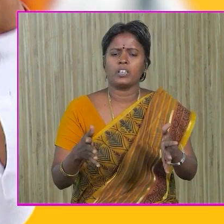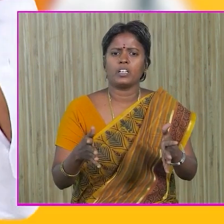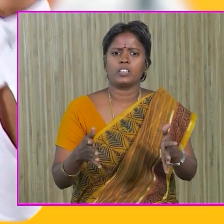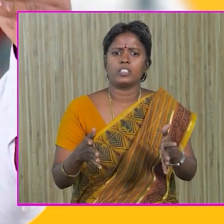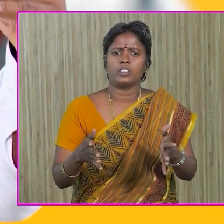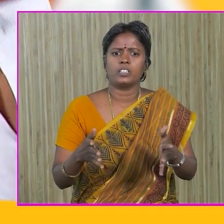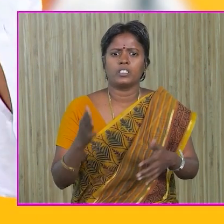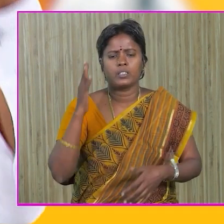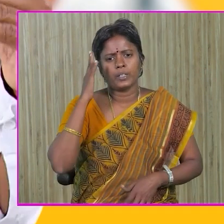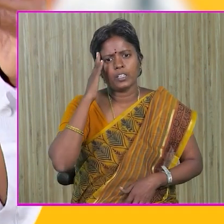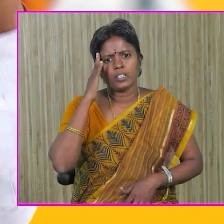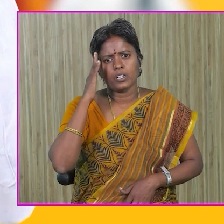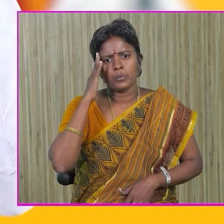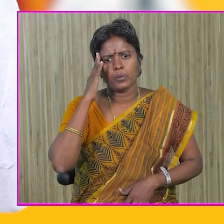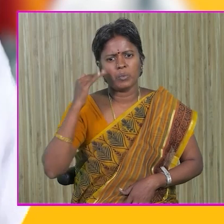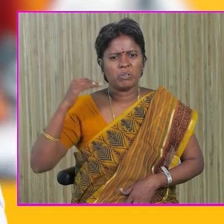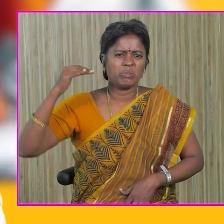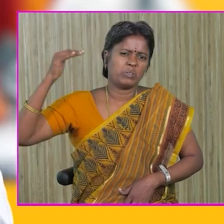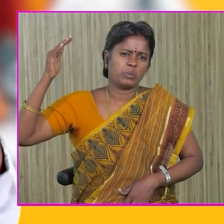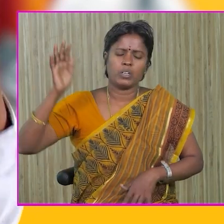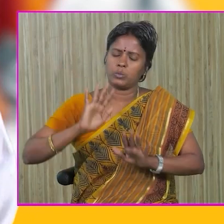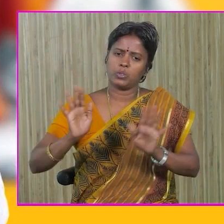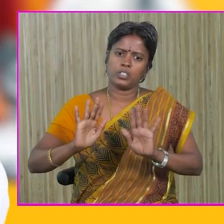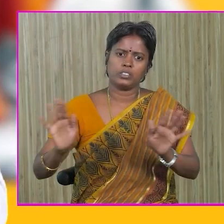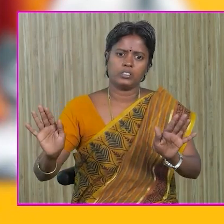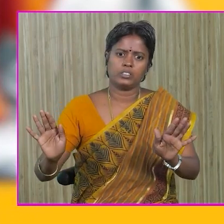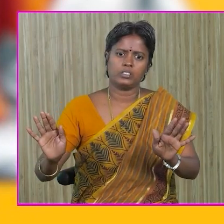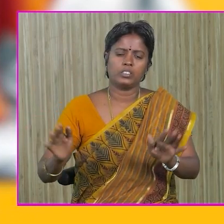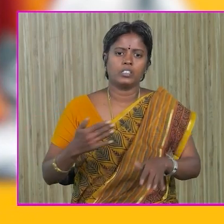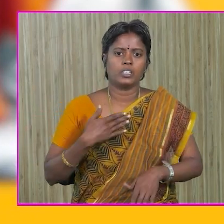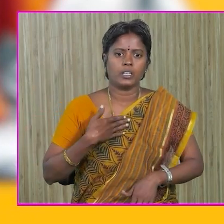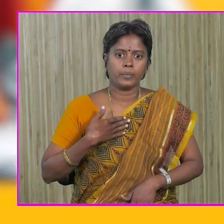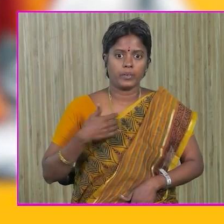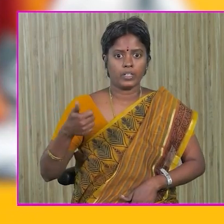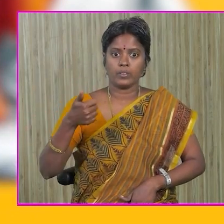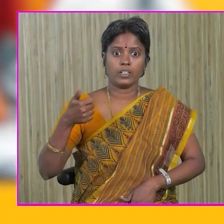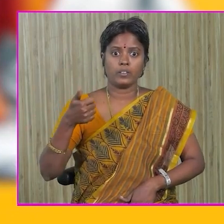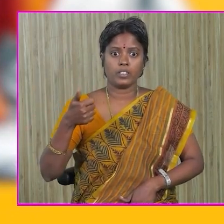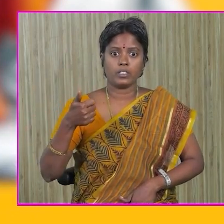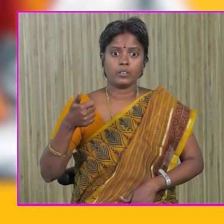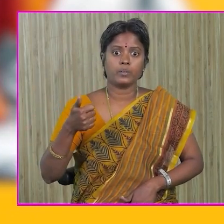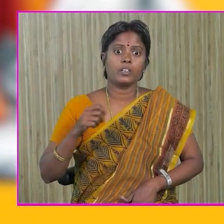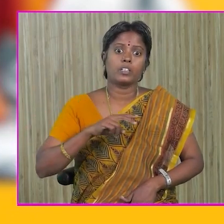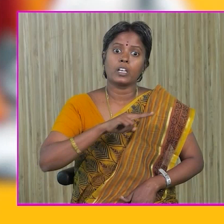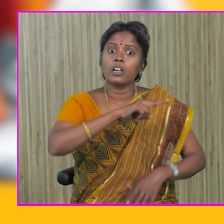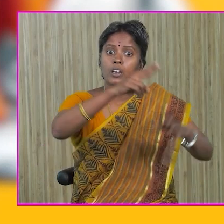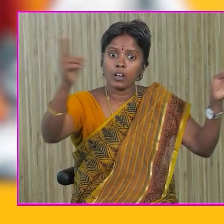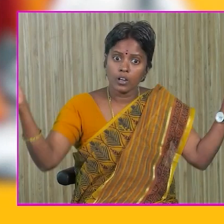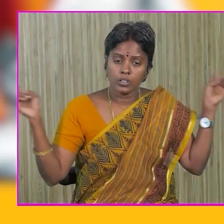இல்லை என கர்வமோ அகம்பாவமோ கொள்ளக்கூடாது. நம்மை விட வல்லவர்கள் எல்லா துறைகளிலும்